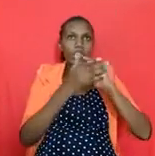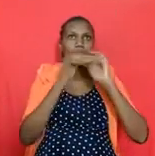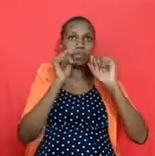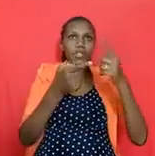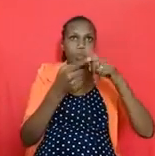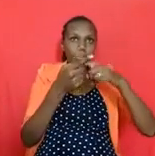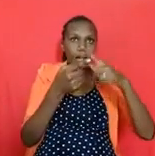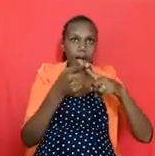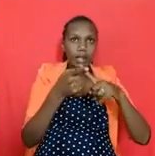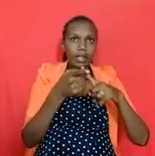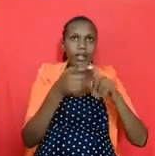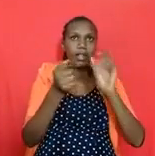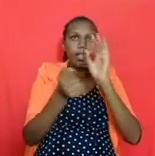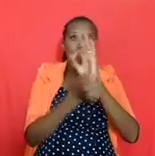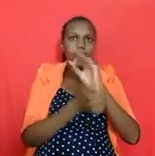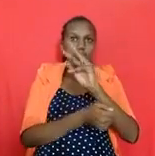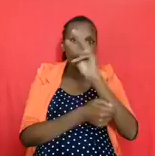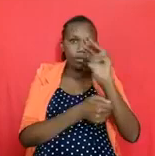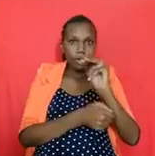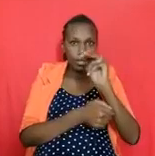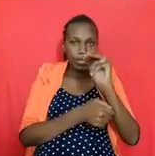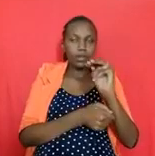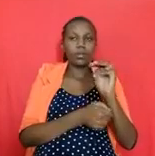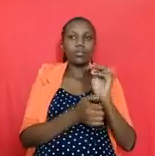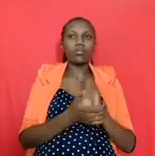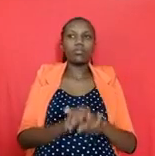kuungania milioni ikumi na ithatu na nuthu